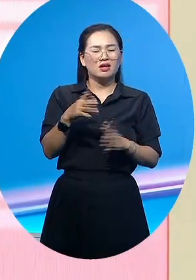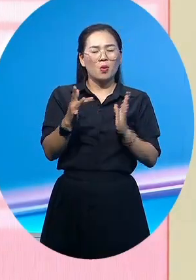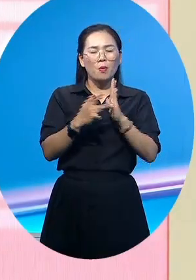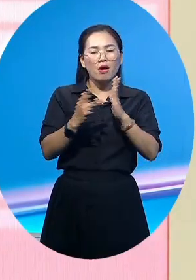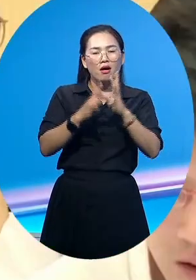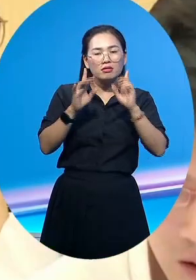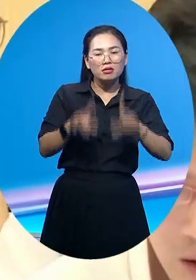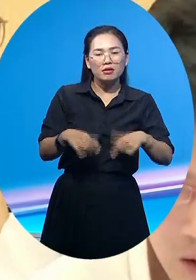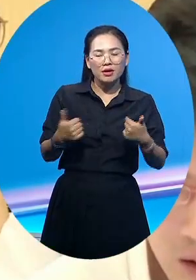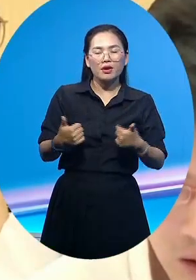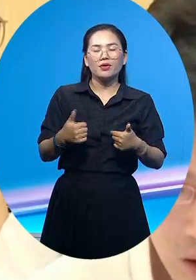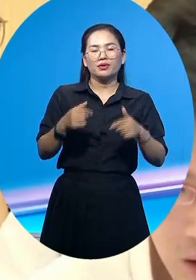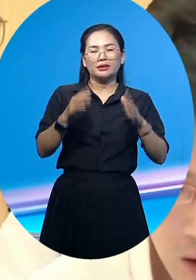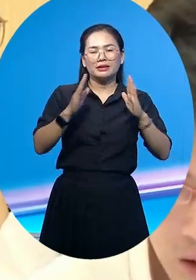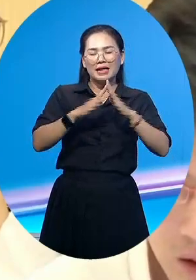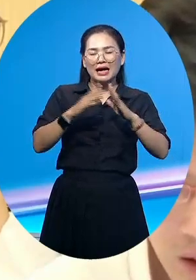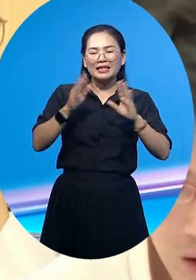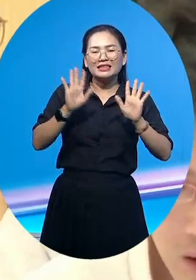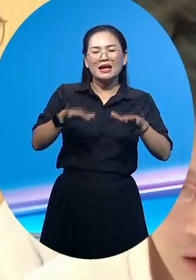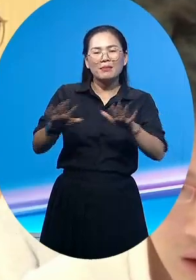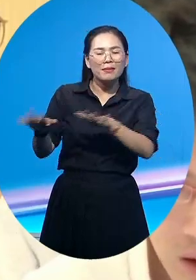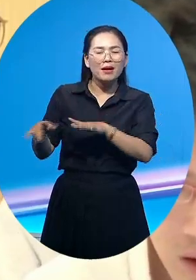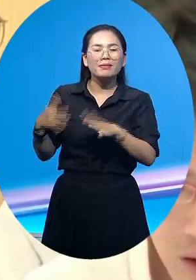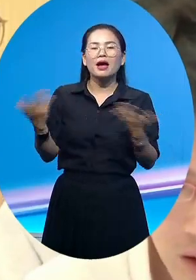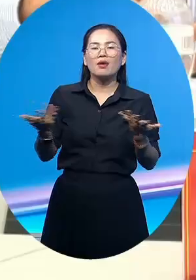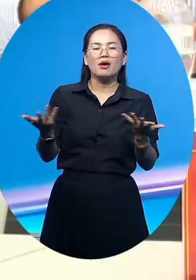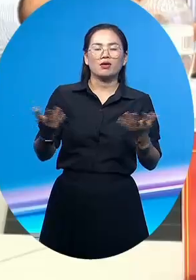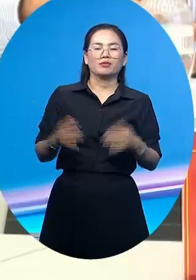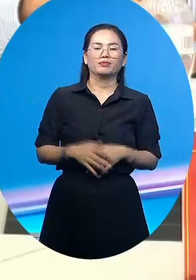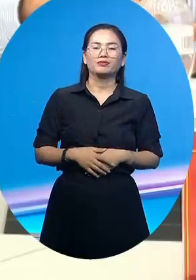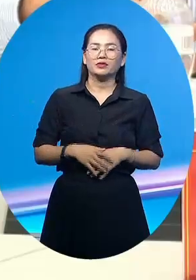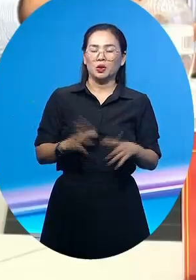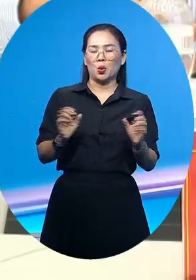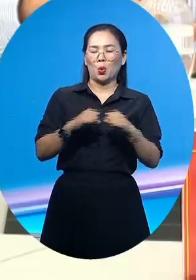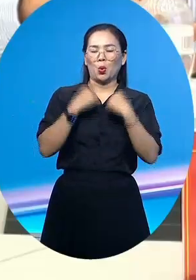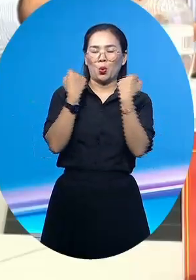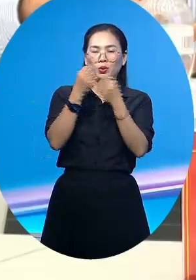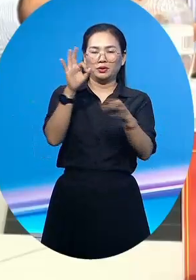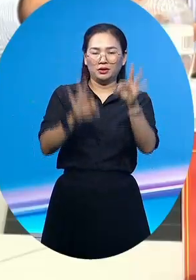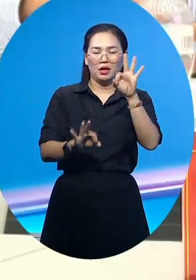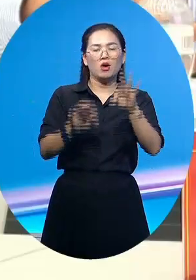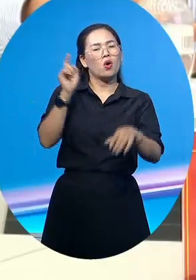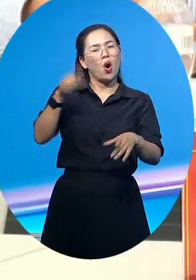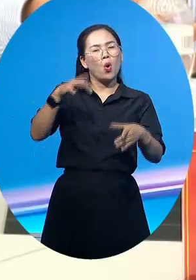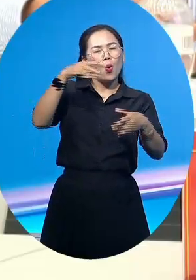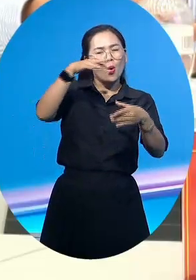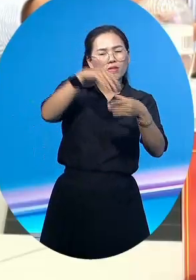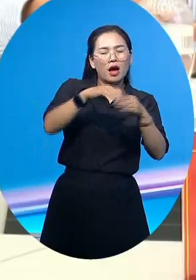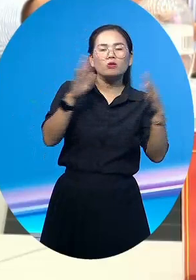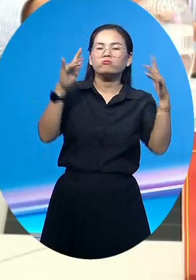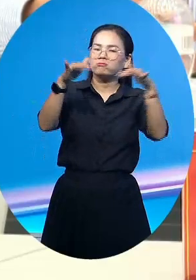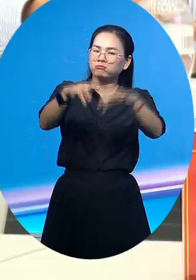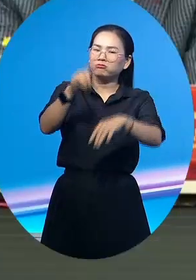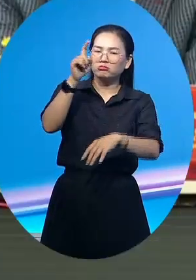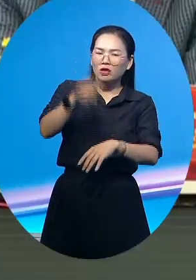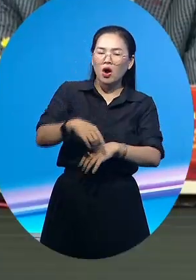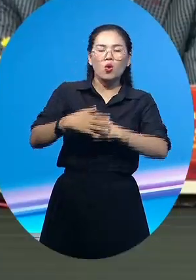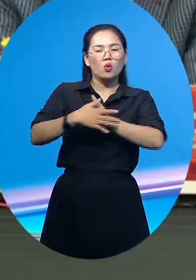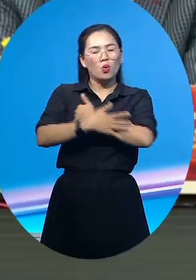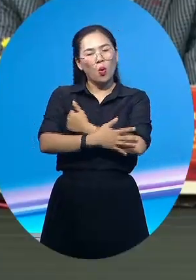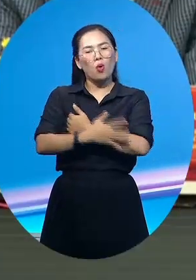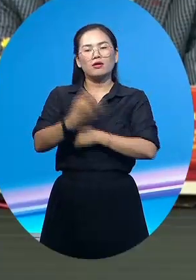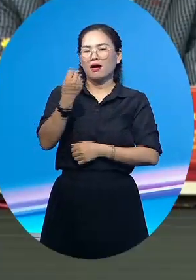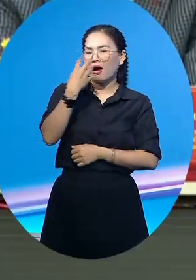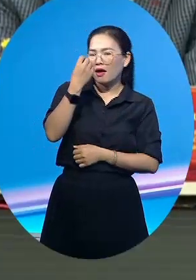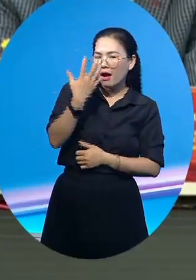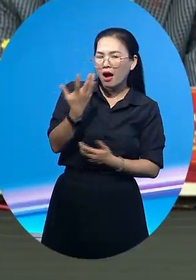động hóa của nhiều nhà sản xuất uy tín trong thời gian diễn ra hội chợ sẽ có hàng loạt hội thảo chuyên đề về thị trường và gỗ Canada xúc